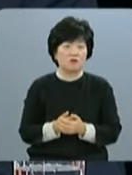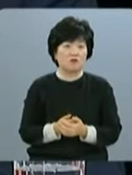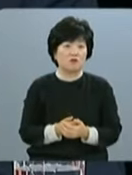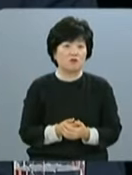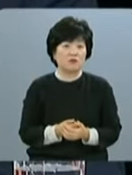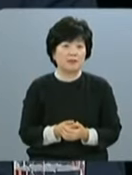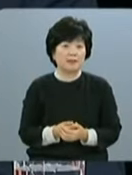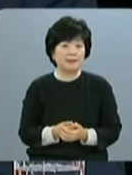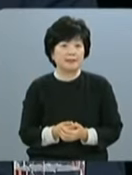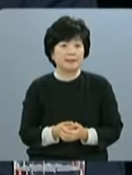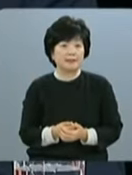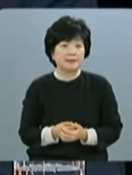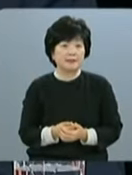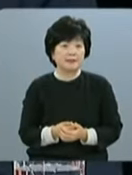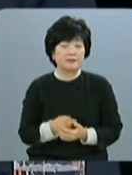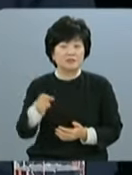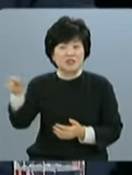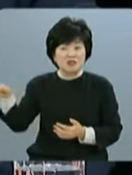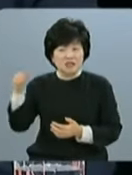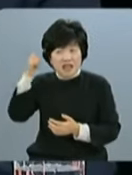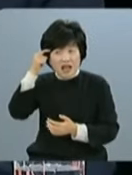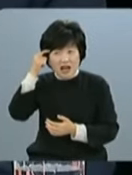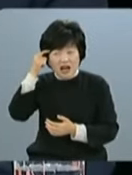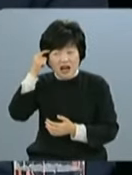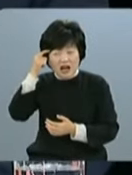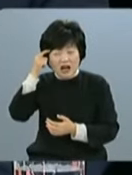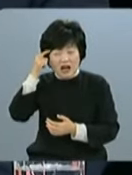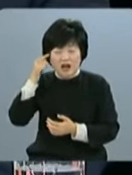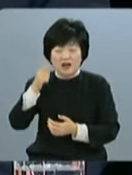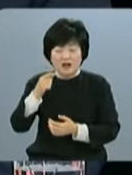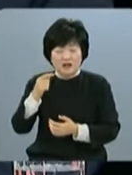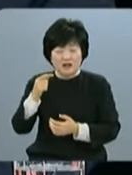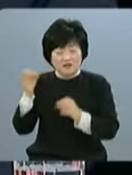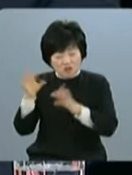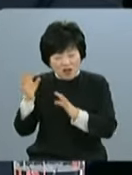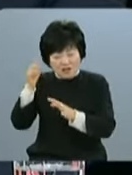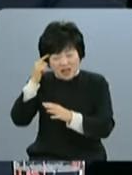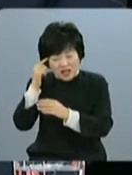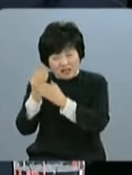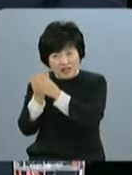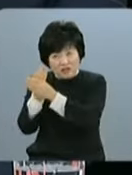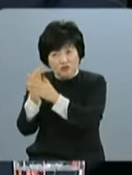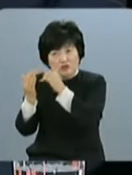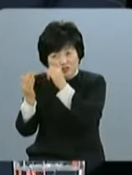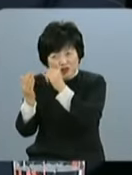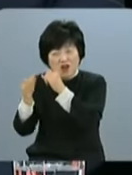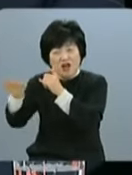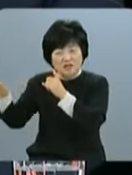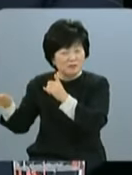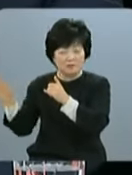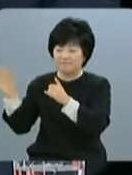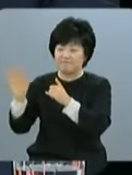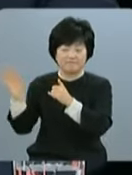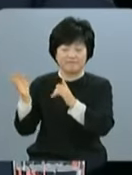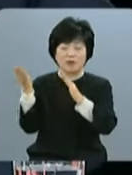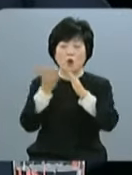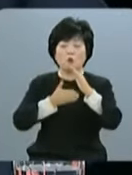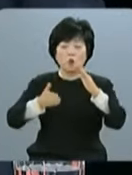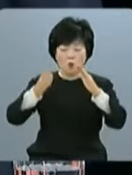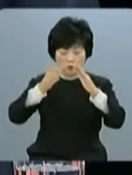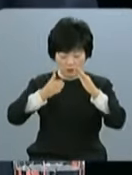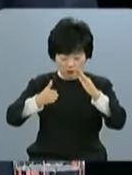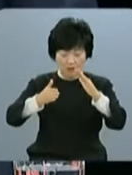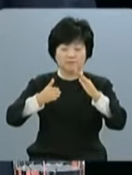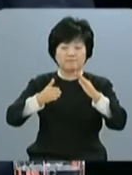그렇게 그런 생각이 일순 둘순은 있습니다만은 공정을 통해서 공정과 상식 이런 걸